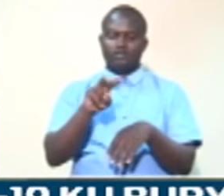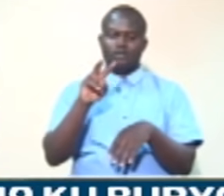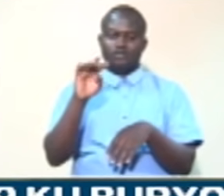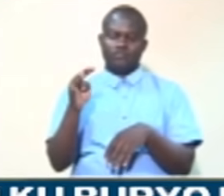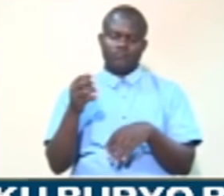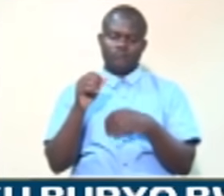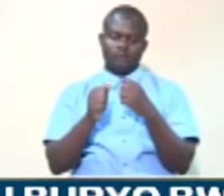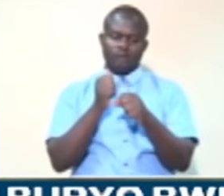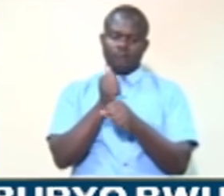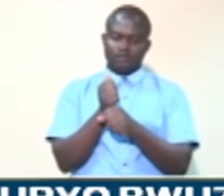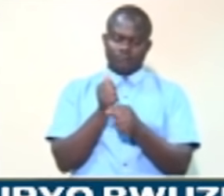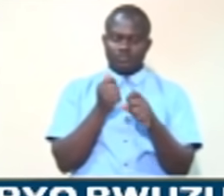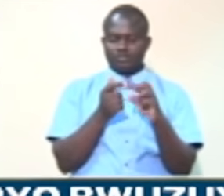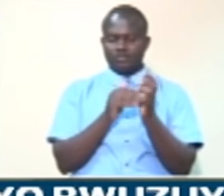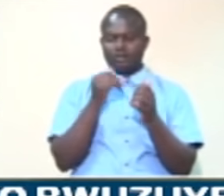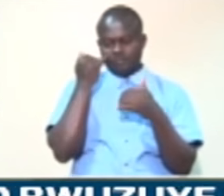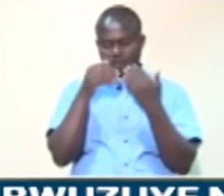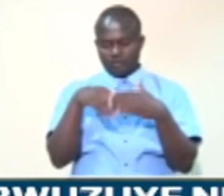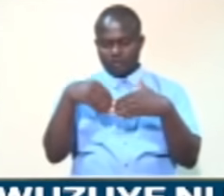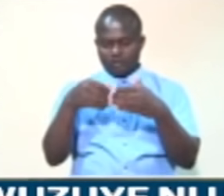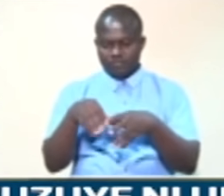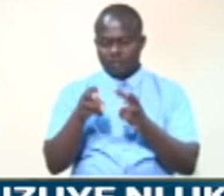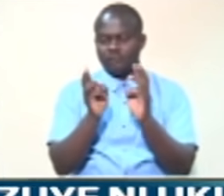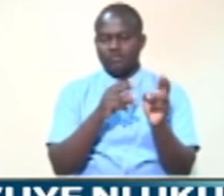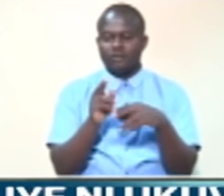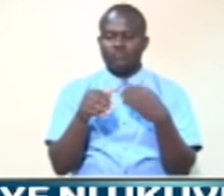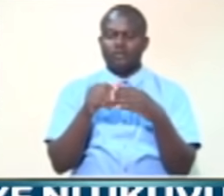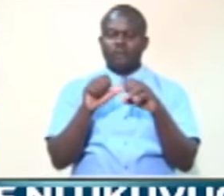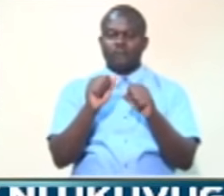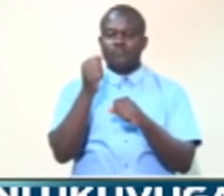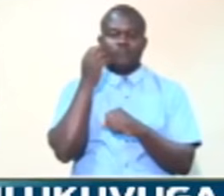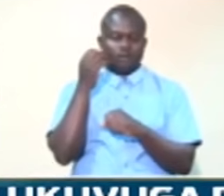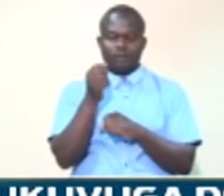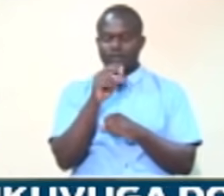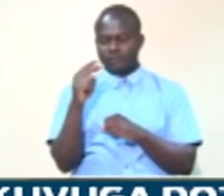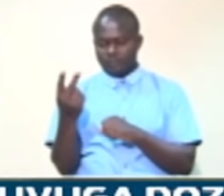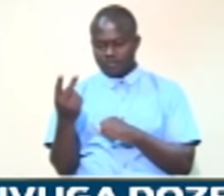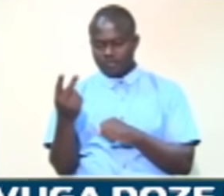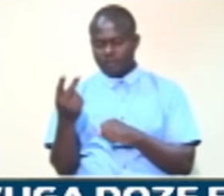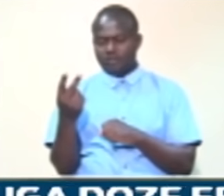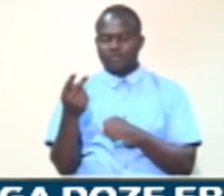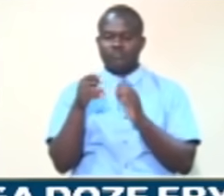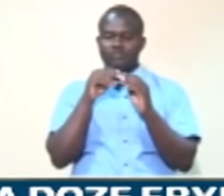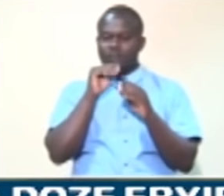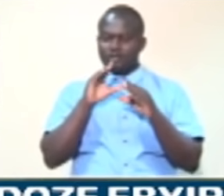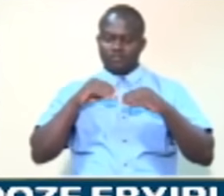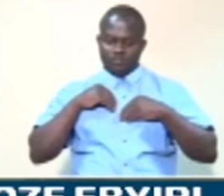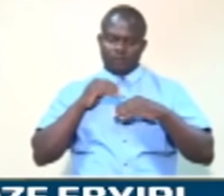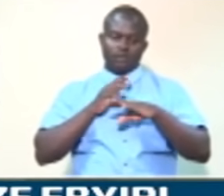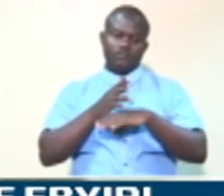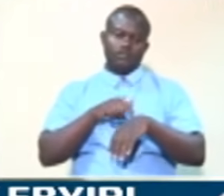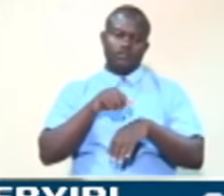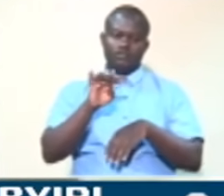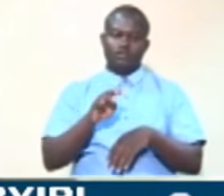ku mwaka. Ariko iyo natanze mu buryo busanzwe badufata rimwe mu mezi abiri, umuntu ntiyemerewe kurenza inshuro enye mu